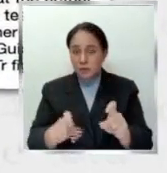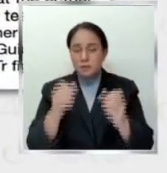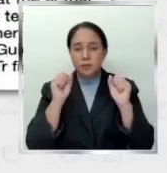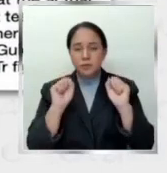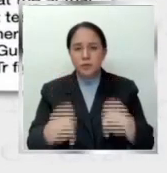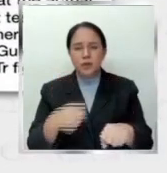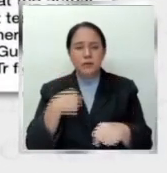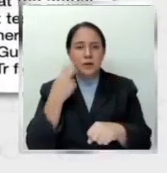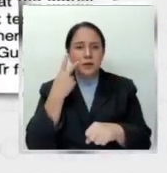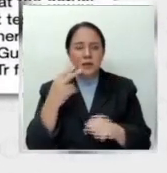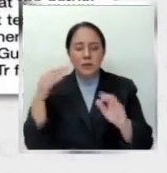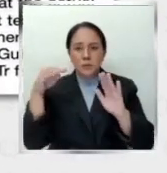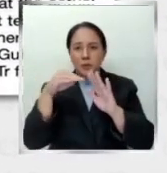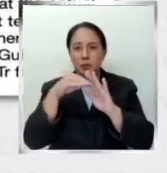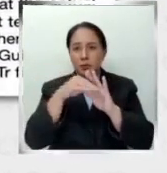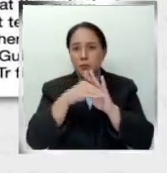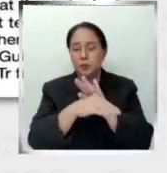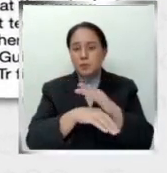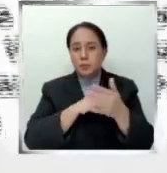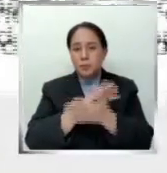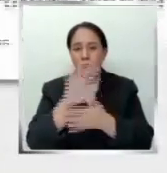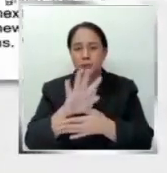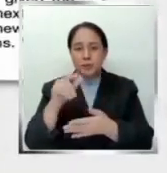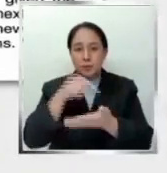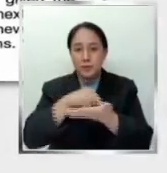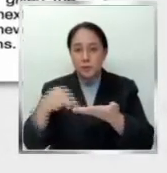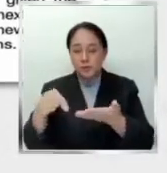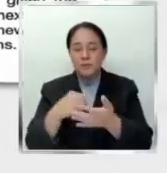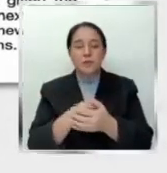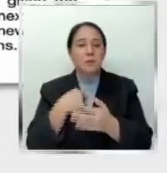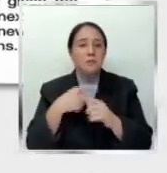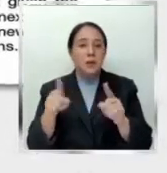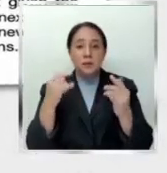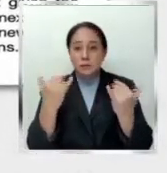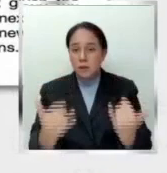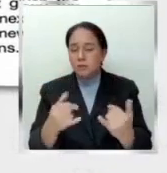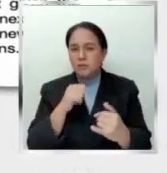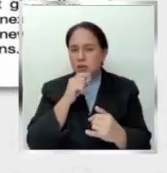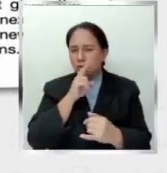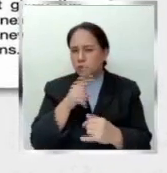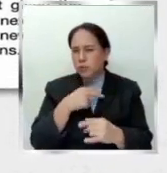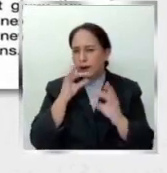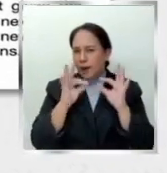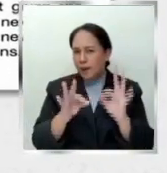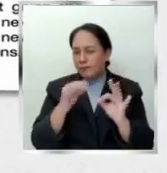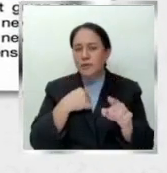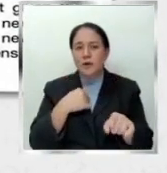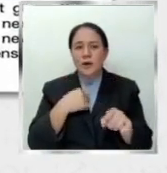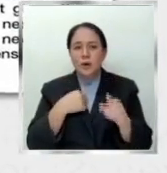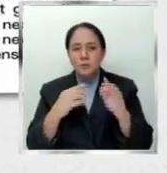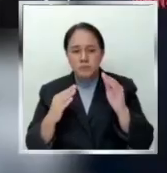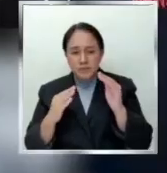na ang pagbaba ng bilang ng mga kaso sa loob ng linggong ito. Sa ngayon, hindi pa raw matiyak ng Okta kung nag-peak na ba o magpipik pa lang